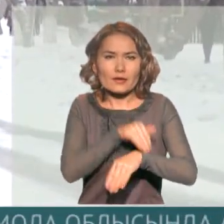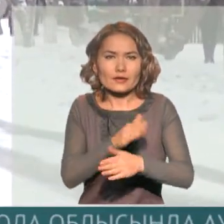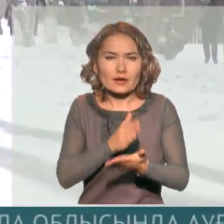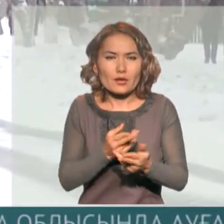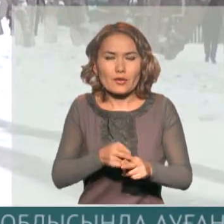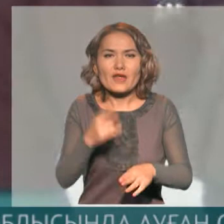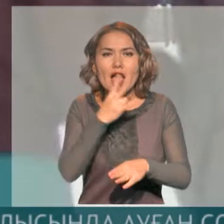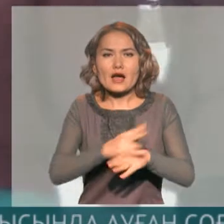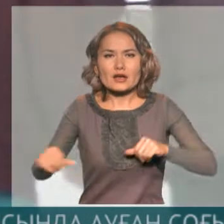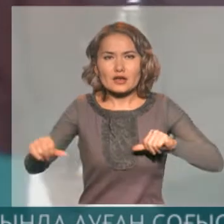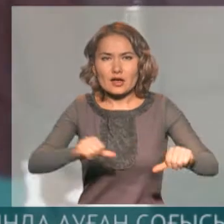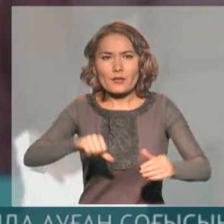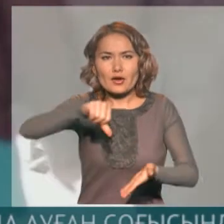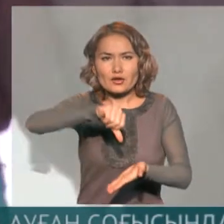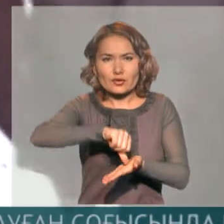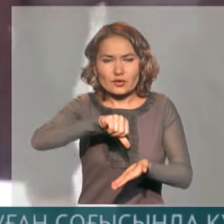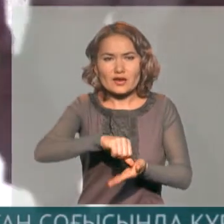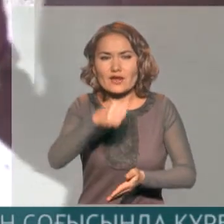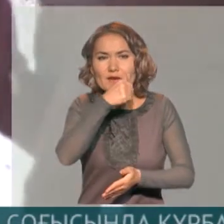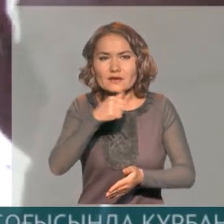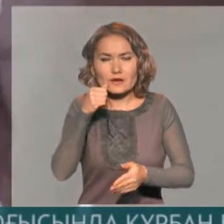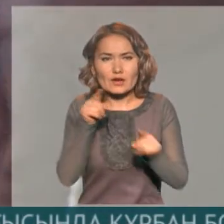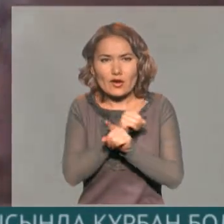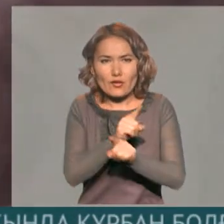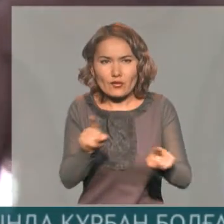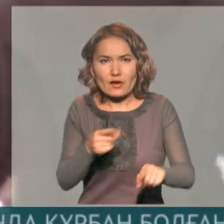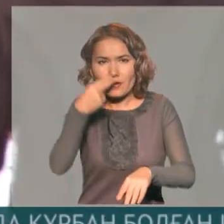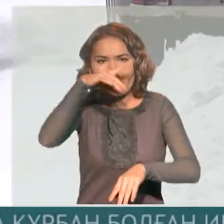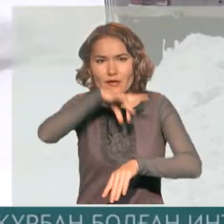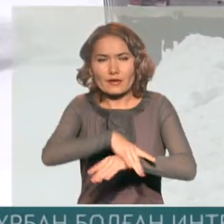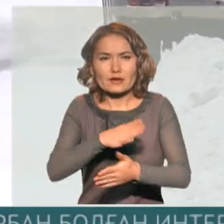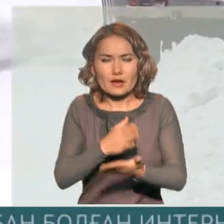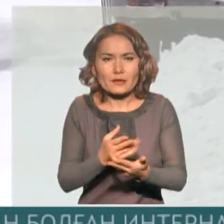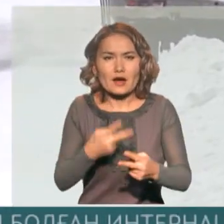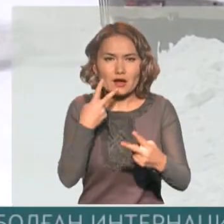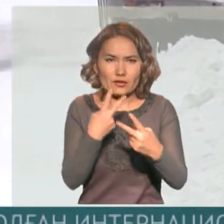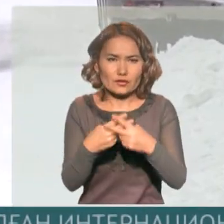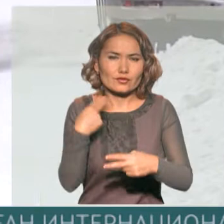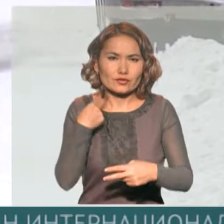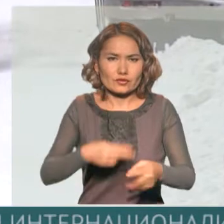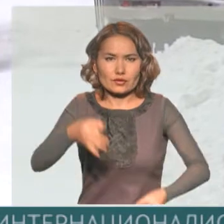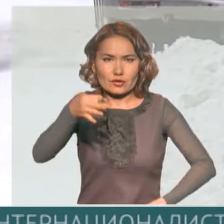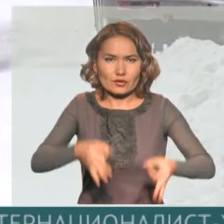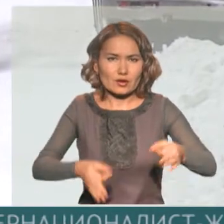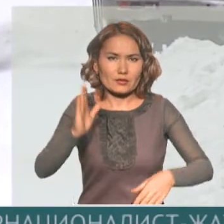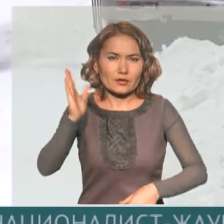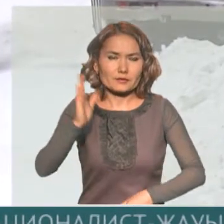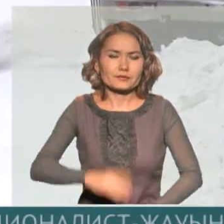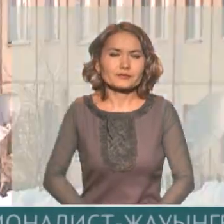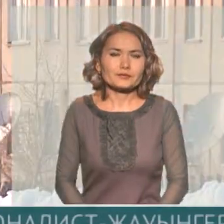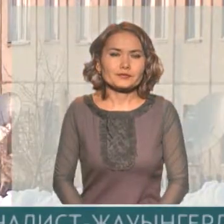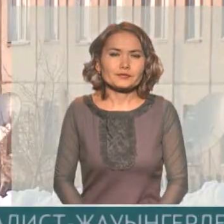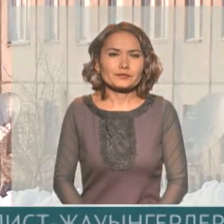радикалды экстремизм мен лаңкестік идеяларын насихаттаған деген айып тағылды. Күдікті тергеу изоляторында қамауда отыр.